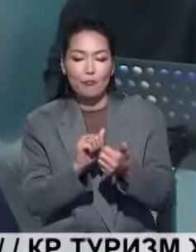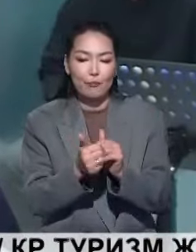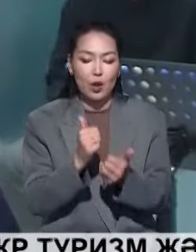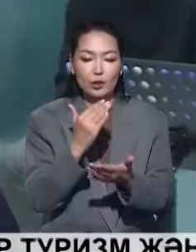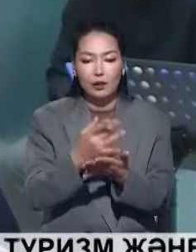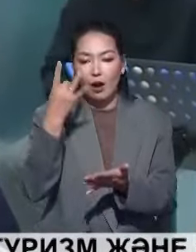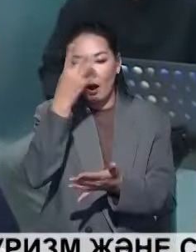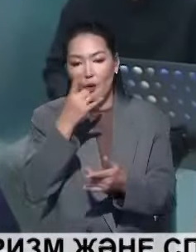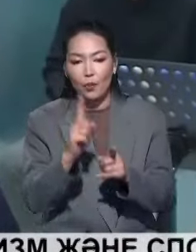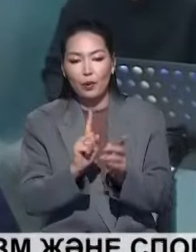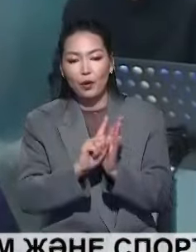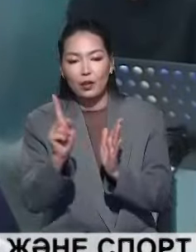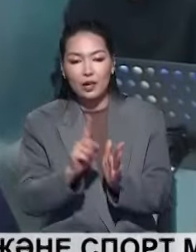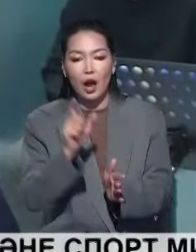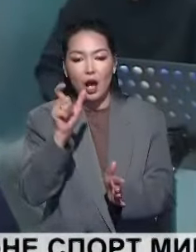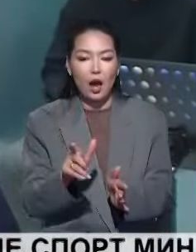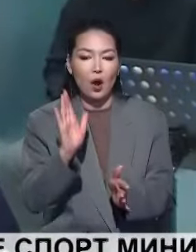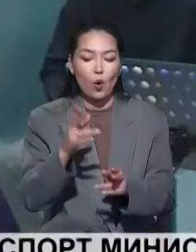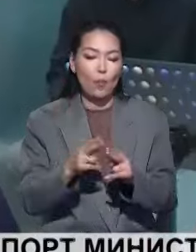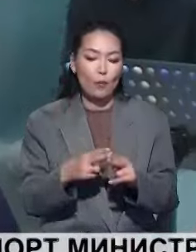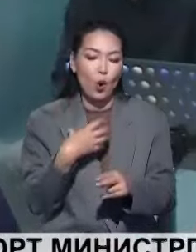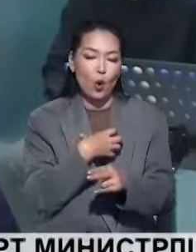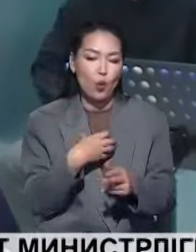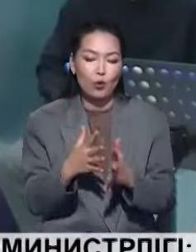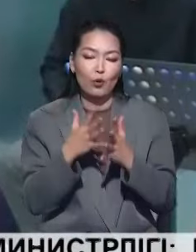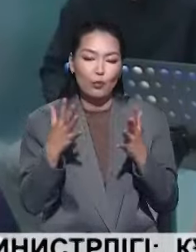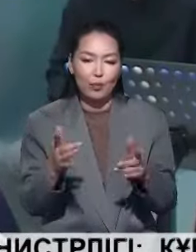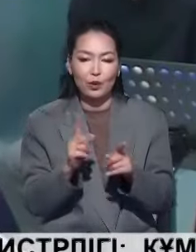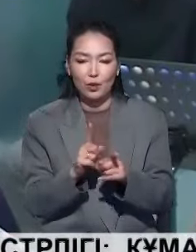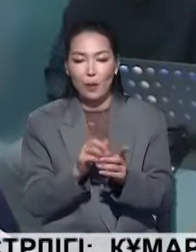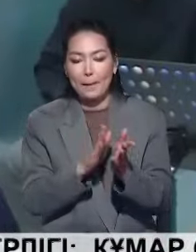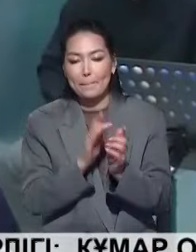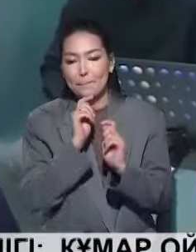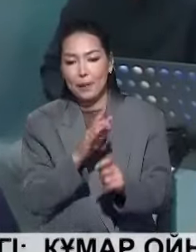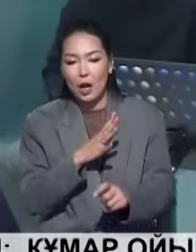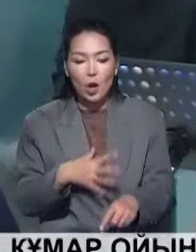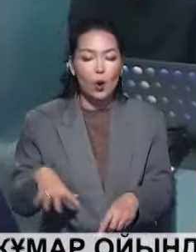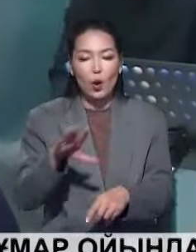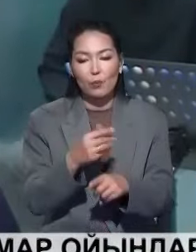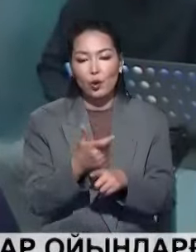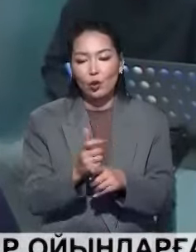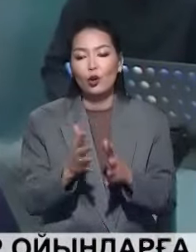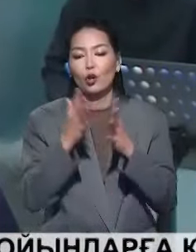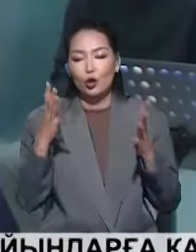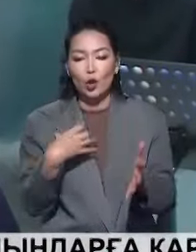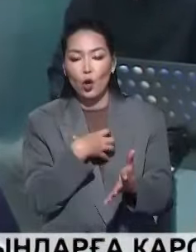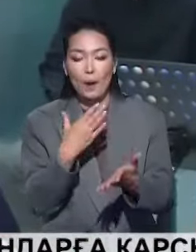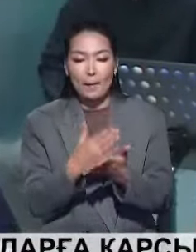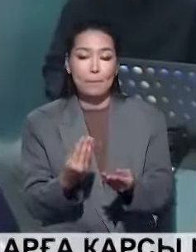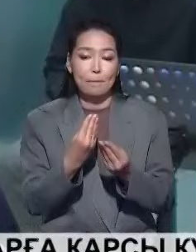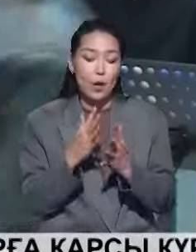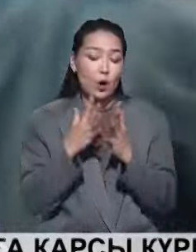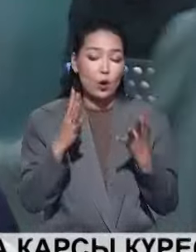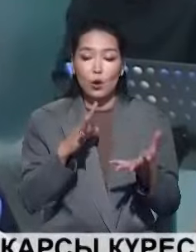Африкалық әріптесіміз «Адам» бұл фильміндегі рөлі үшін жыл номинация сыйлығымен марапатталды. Бұл барлығымыз үшін үлкен қуаныш. Берілген рөлді жоғары